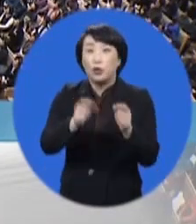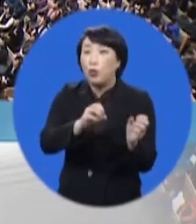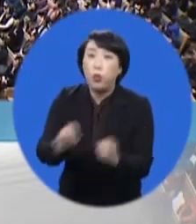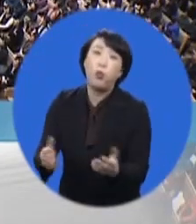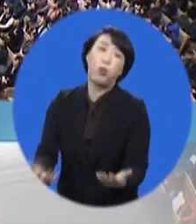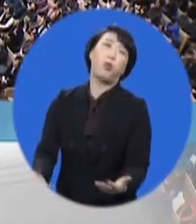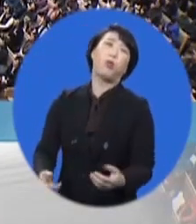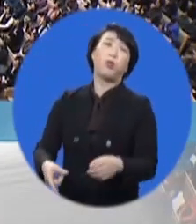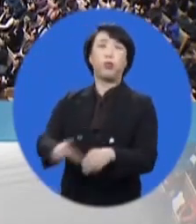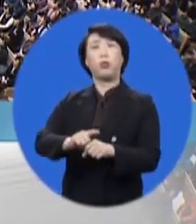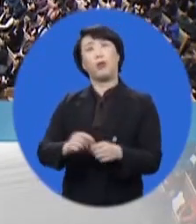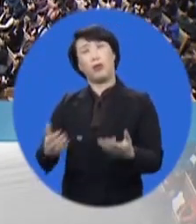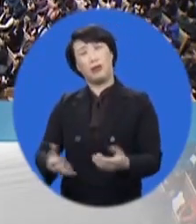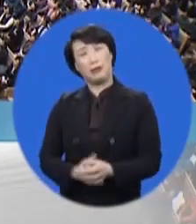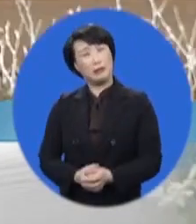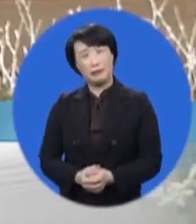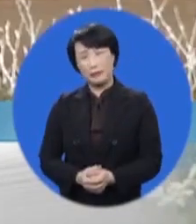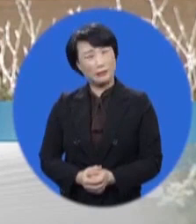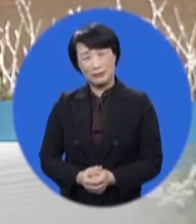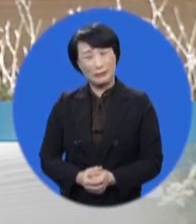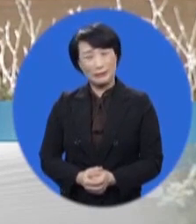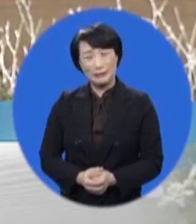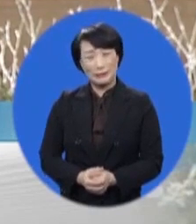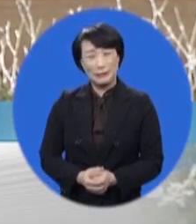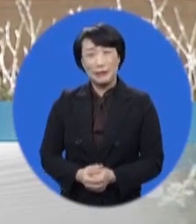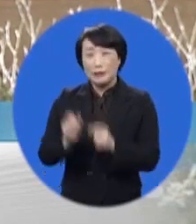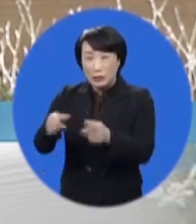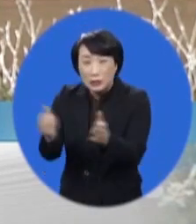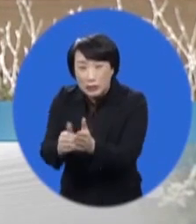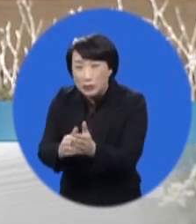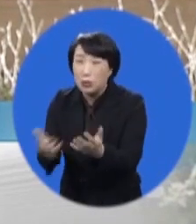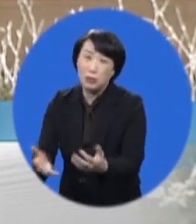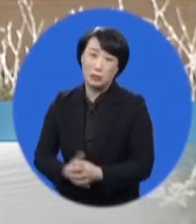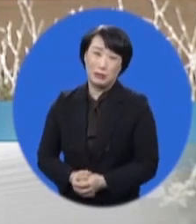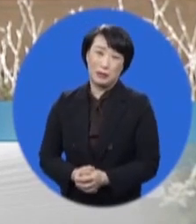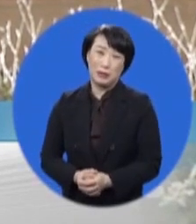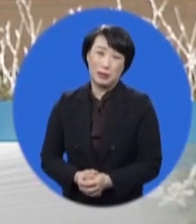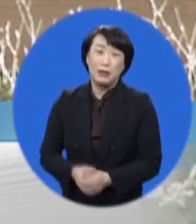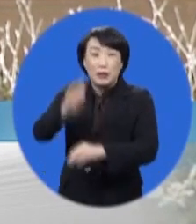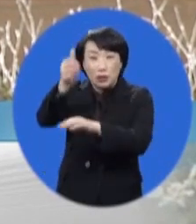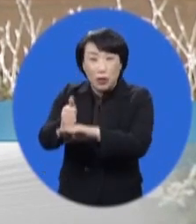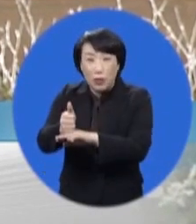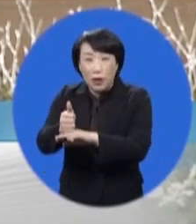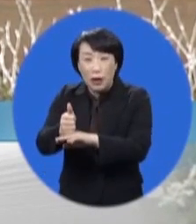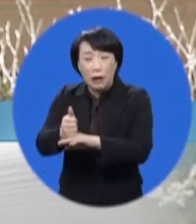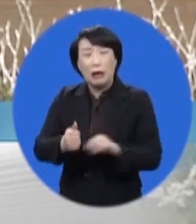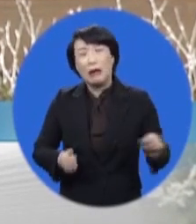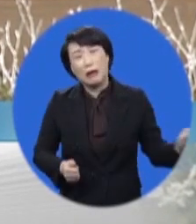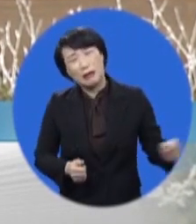잃어서 어디다 써먹고서 생각해 보세요. 기회 잃은 사람은 어디다 써먹거나 생각해 보세요. 그 결과가